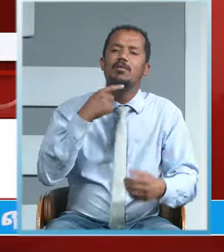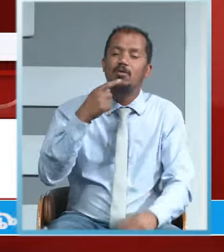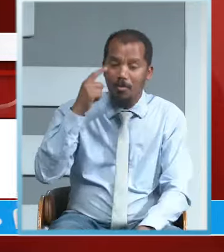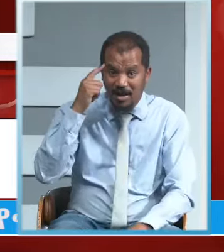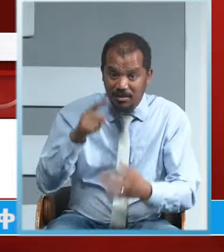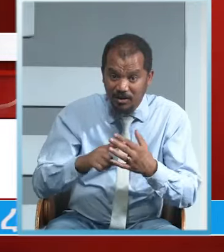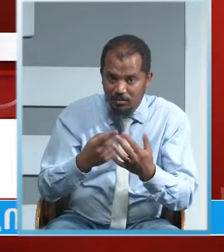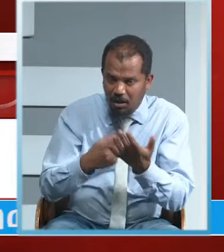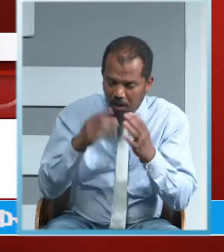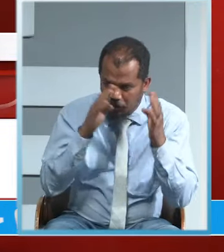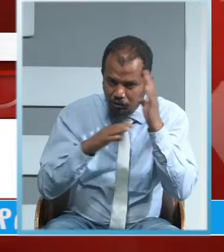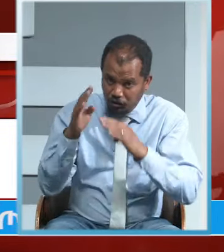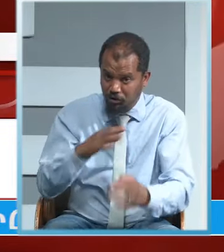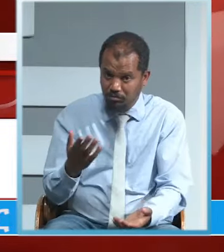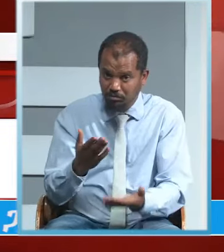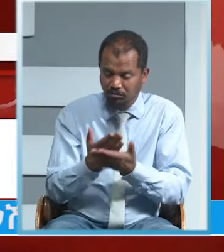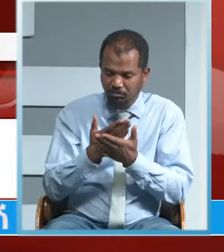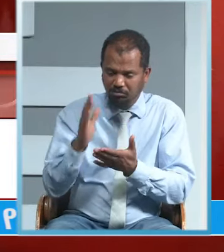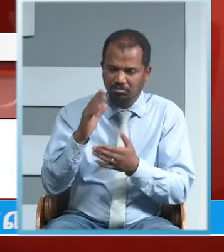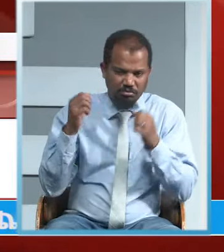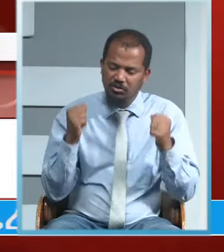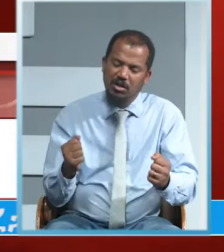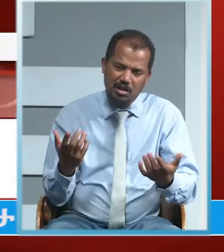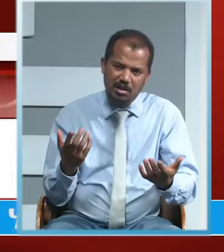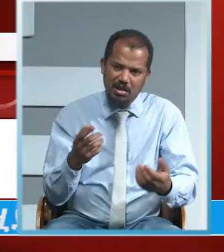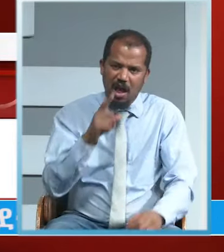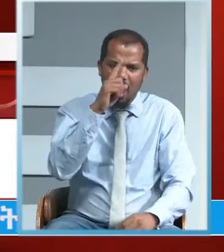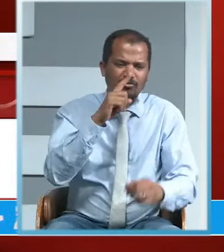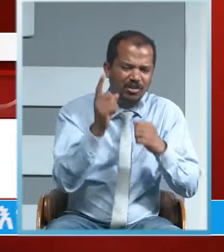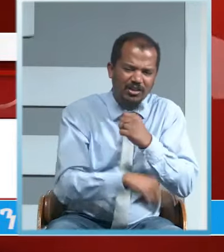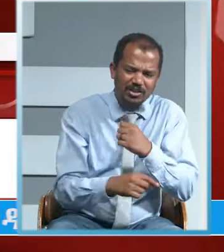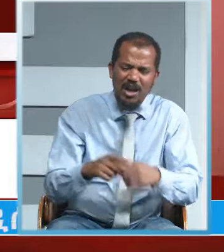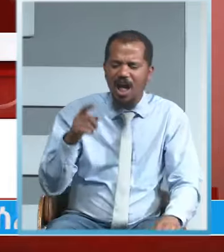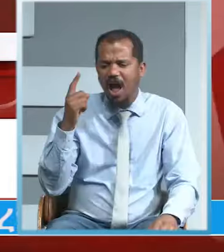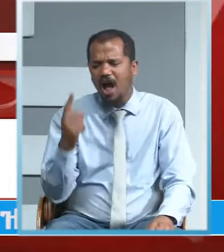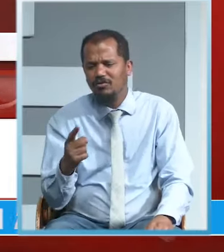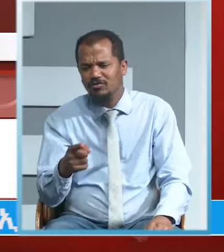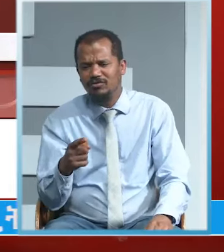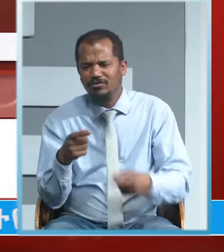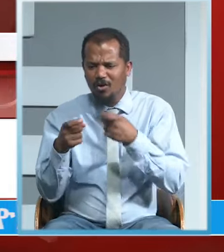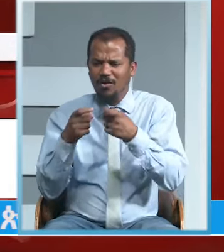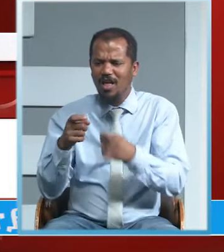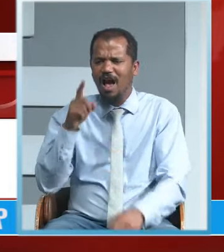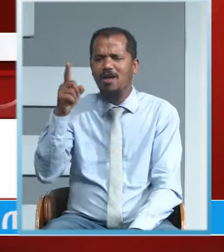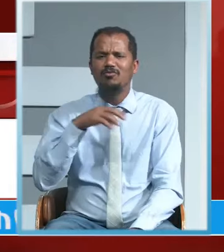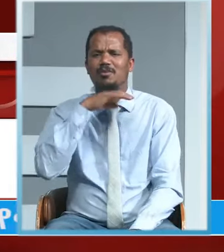ከጀመር ይህን ችግር ሊቀረፍ ይችላል ማለት ነው። አንዱ ቀንጪ አንዱን ተቆጣጣሪ አንዱ የሚያቆሽ ከሆነ ያው